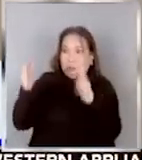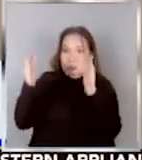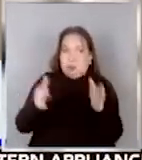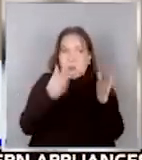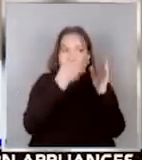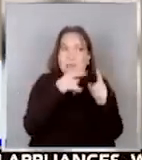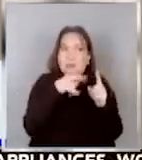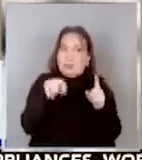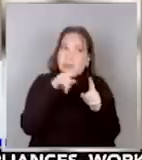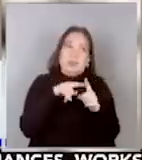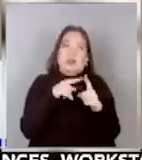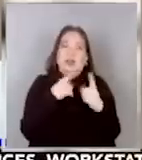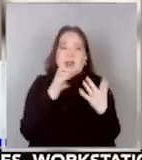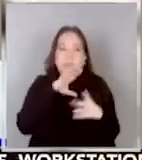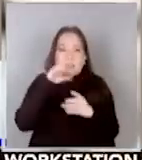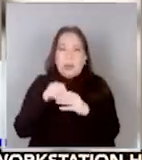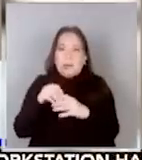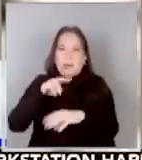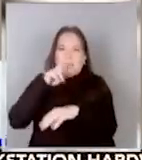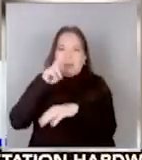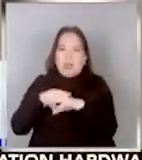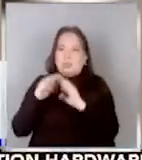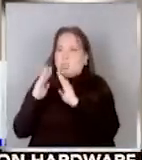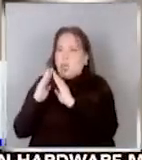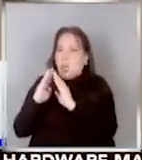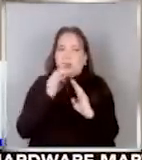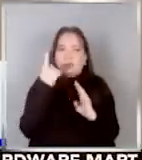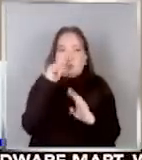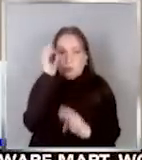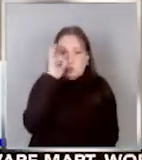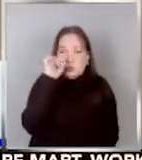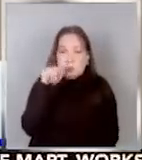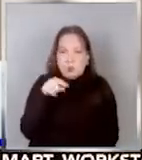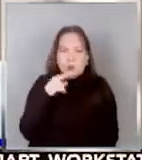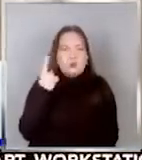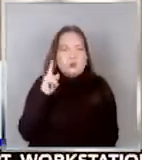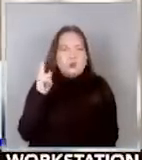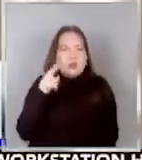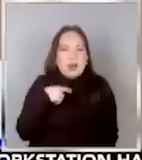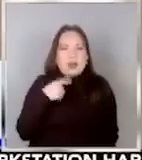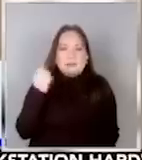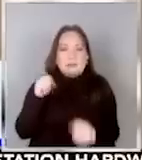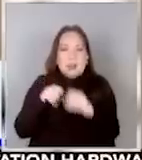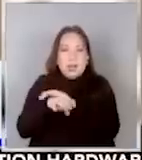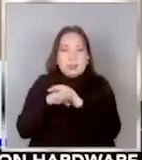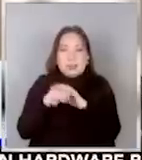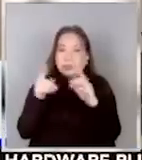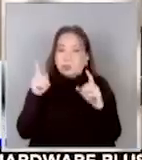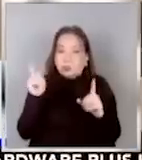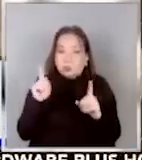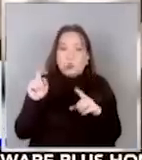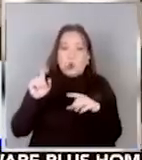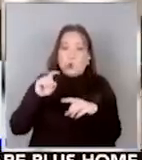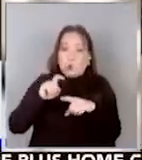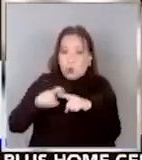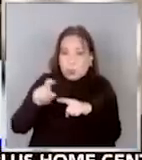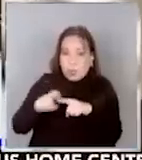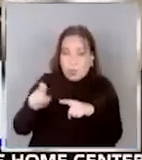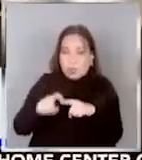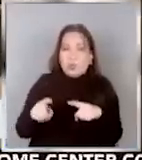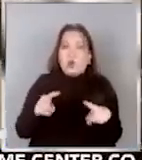ng Pambansang Pabahay para sa Pilipino Program ay magkakaroon ng access sa kuryente, tubig, cable